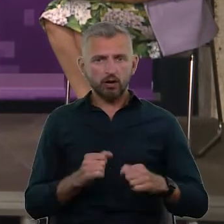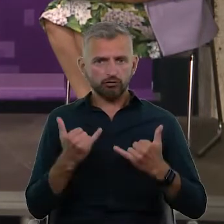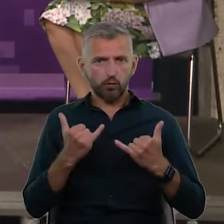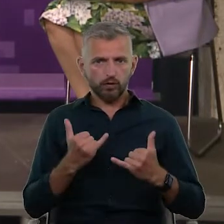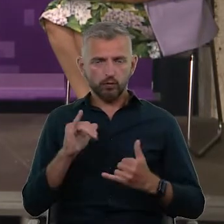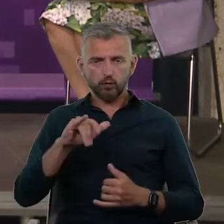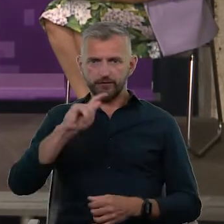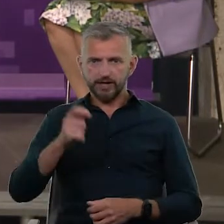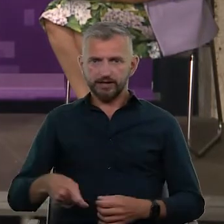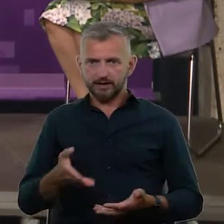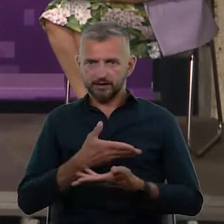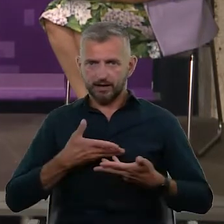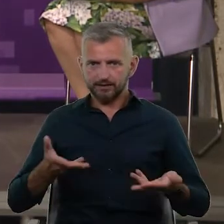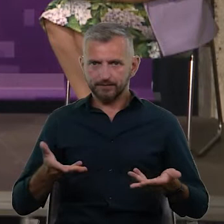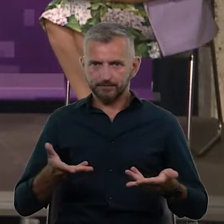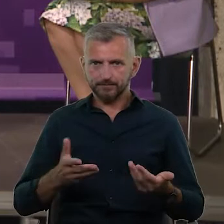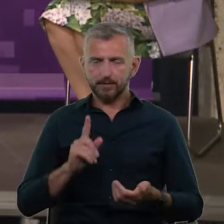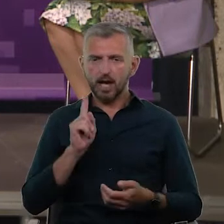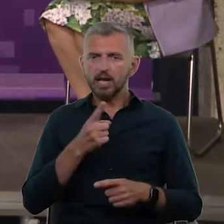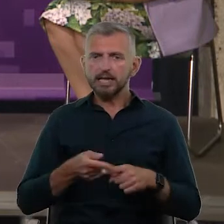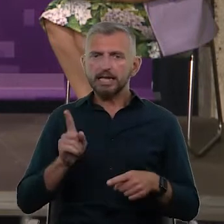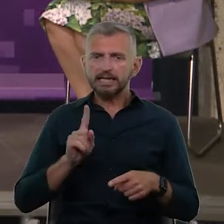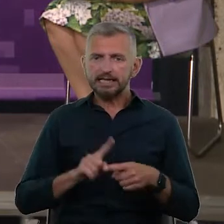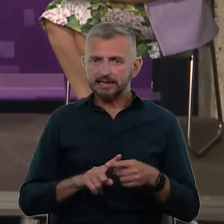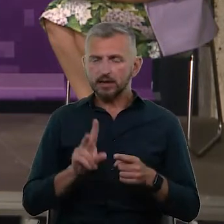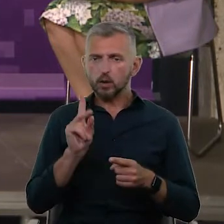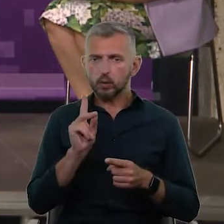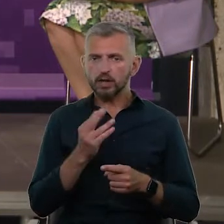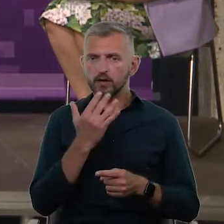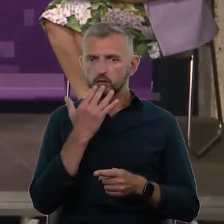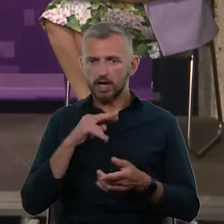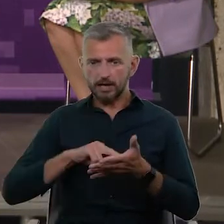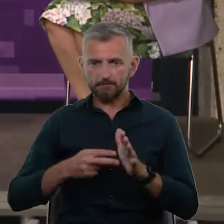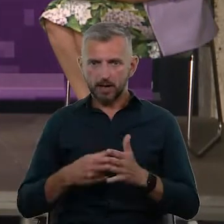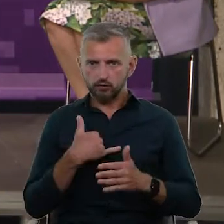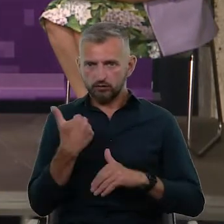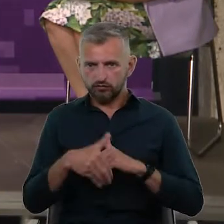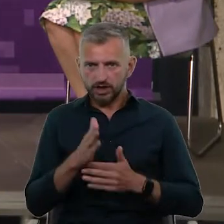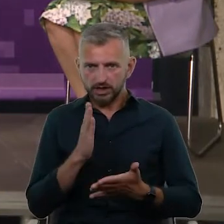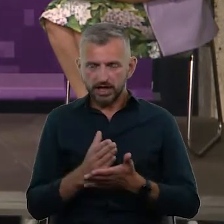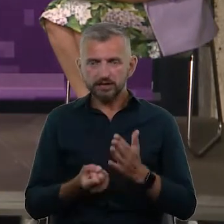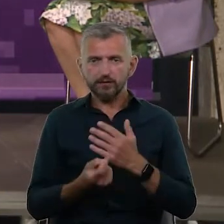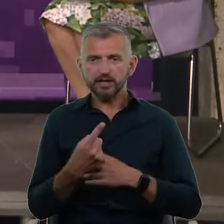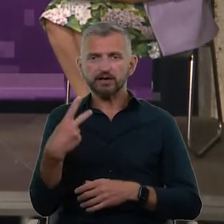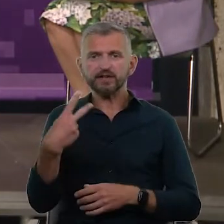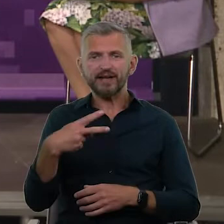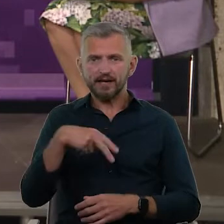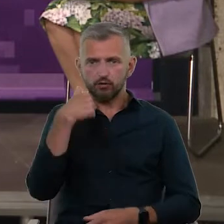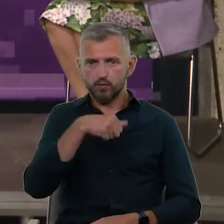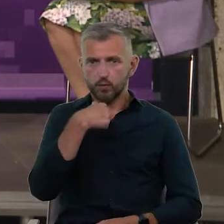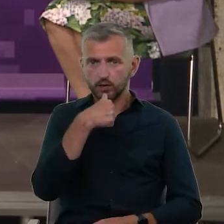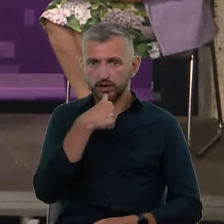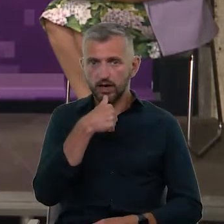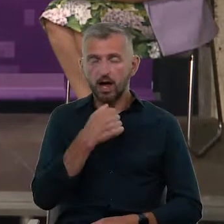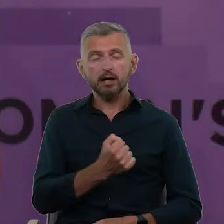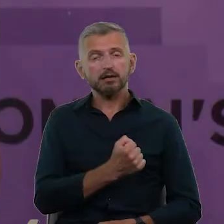у війні нас. Але ці другий національний план у нас вже є, який виник у 20-му році, але,